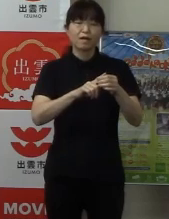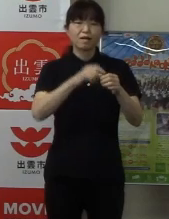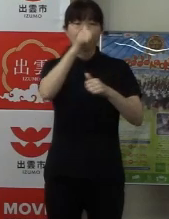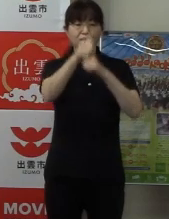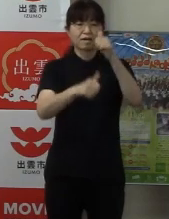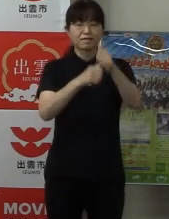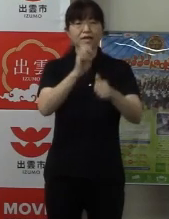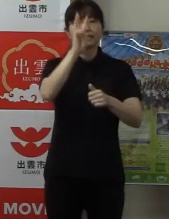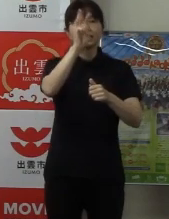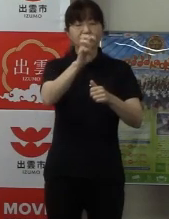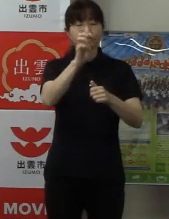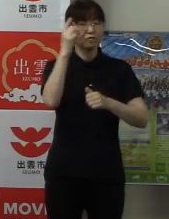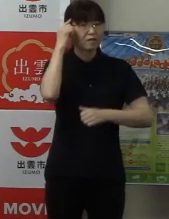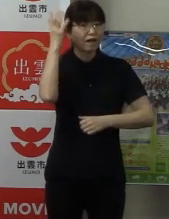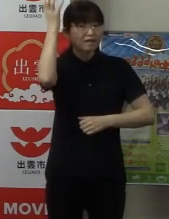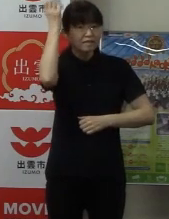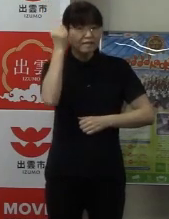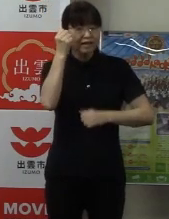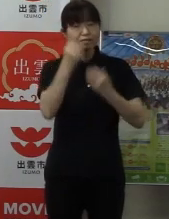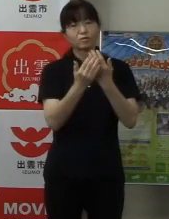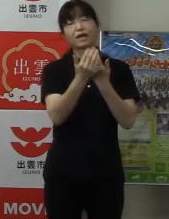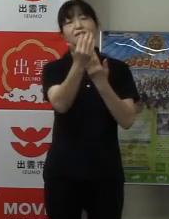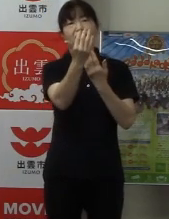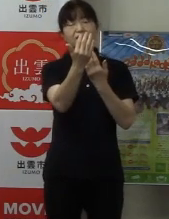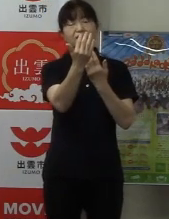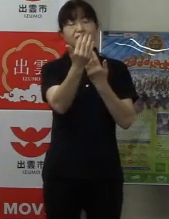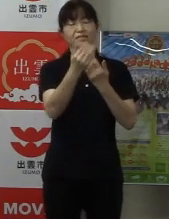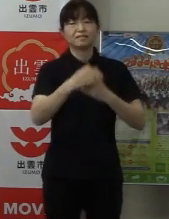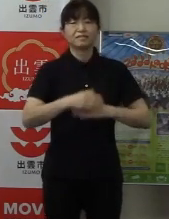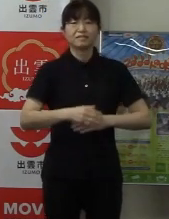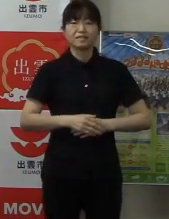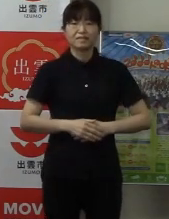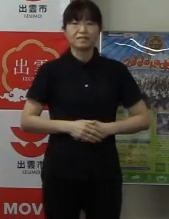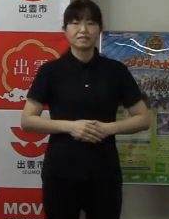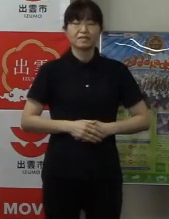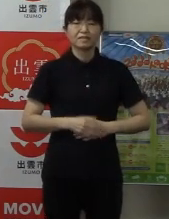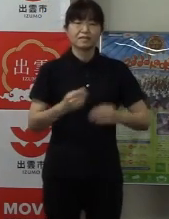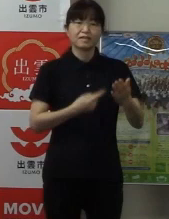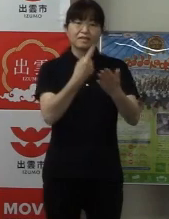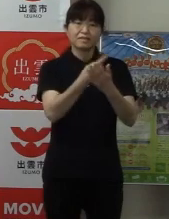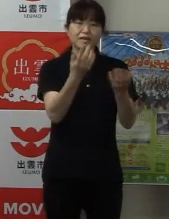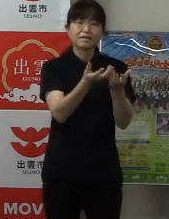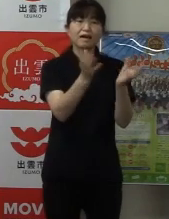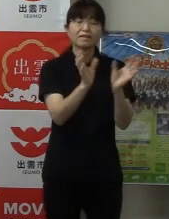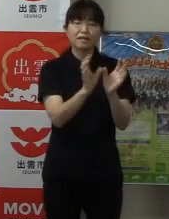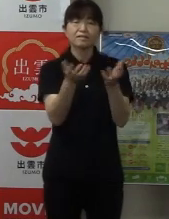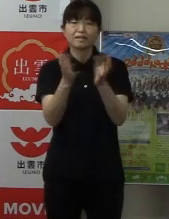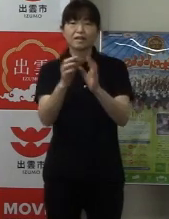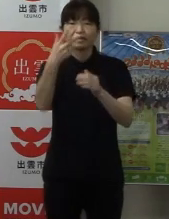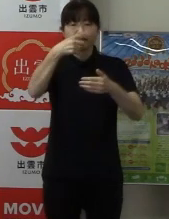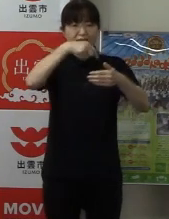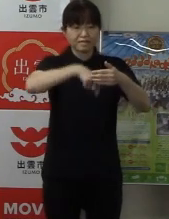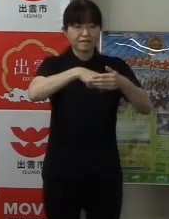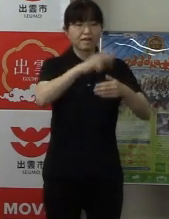会ということでございまして、出場団体が市内21団体市